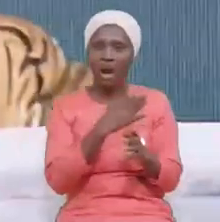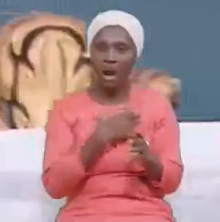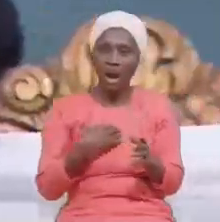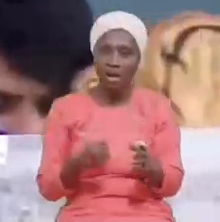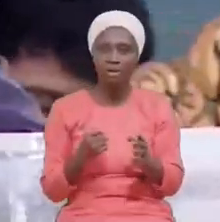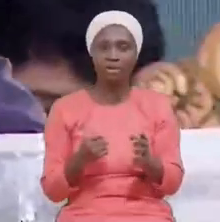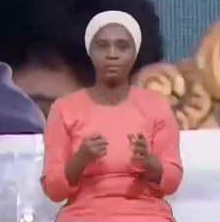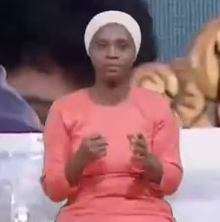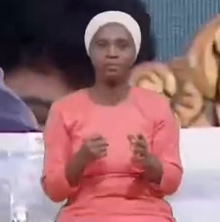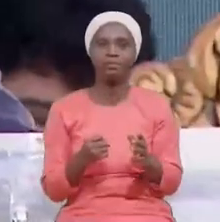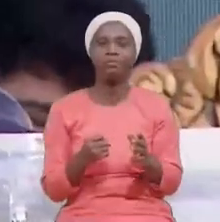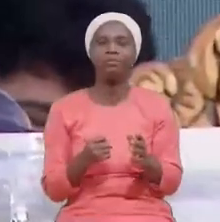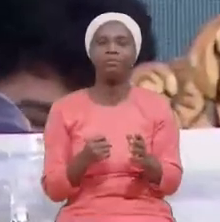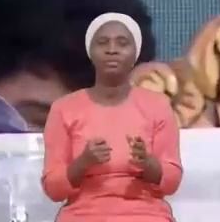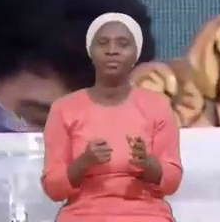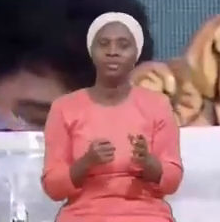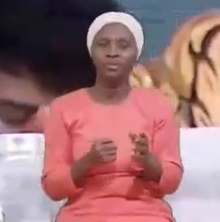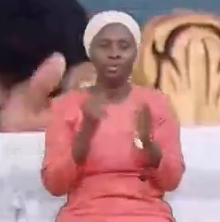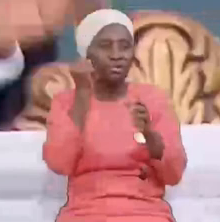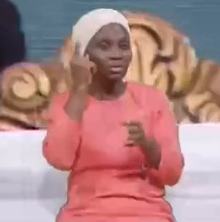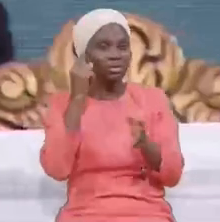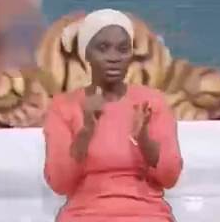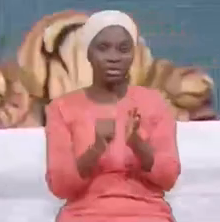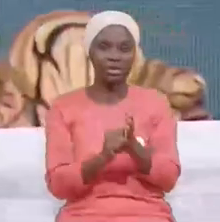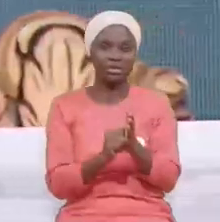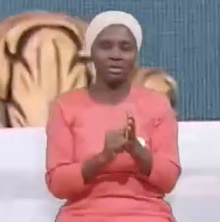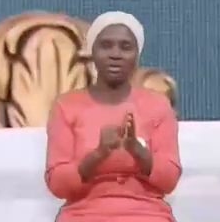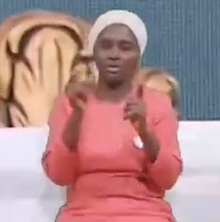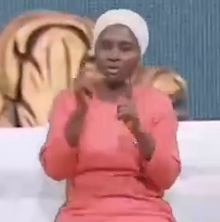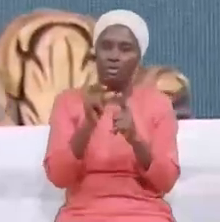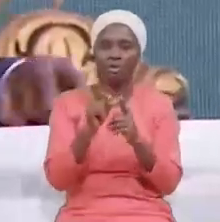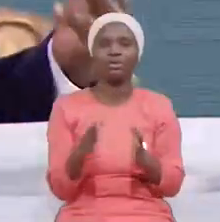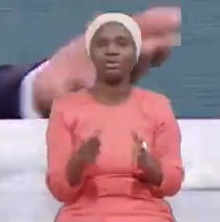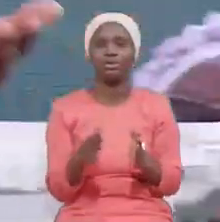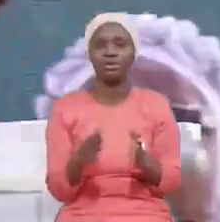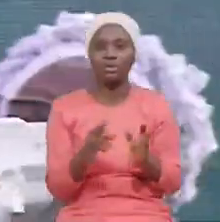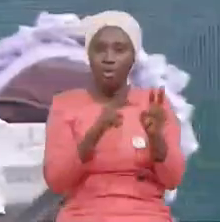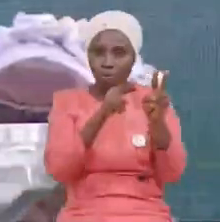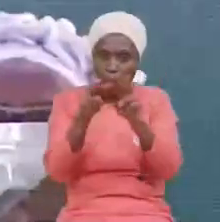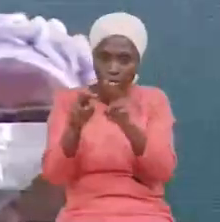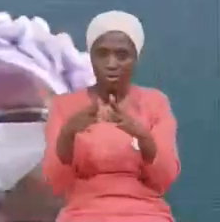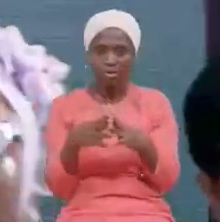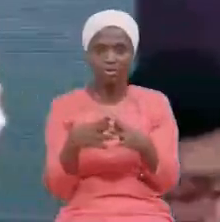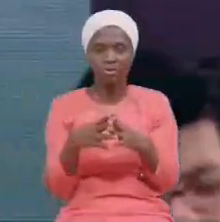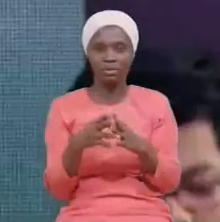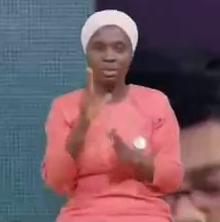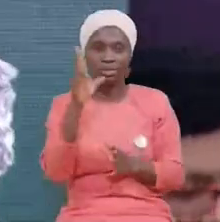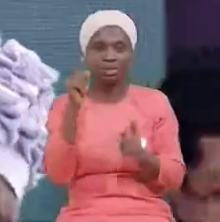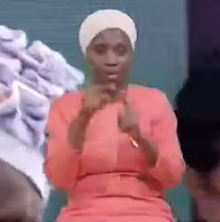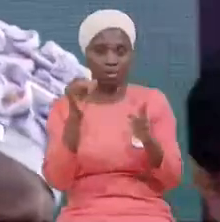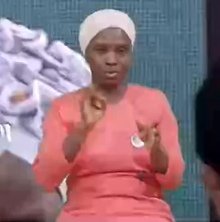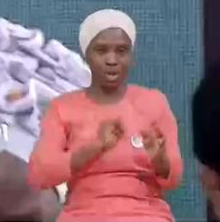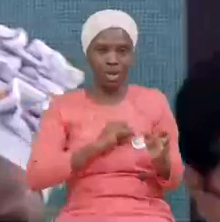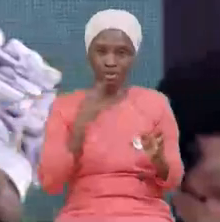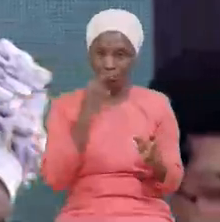et vous amplifiez ce mot, veillez. Et il y a trois points que je vais considérer.